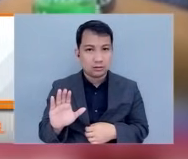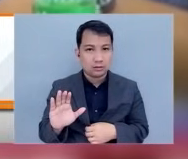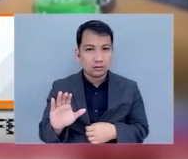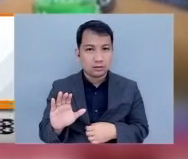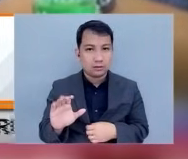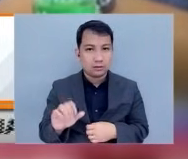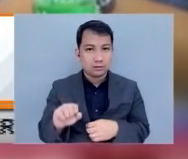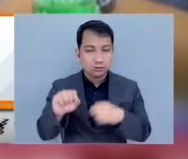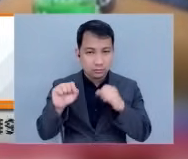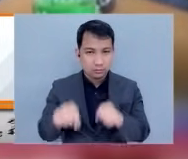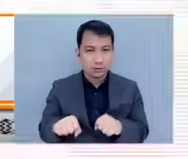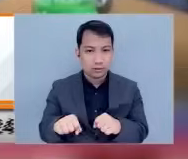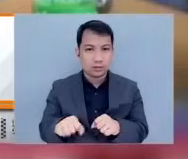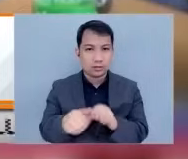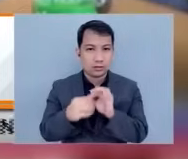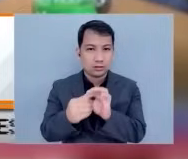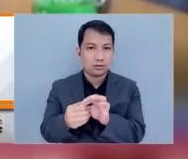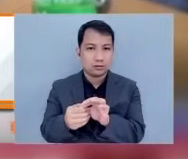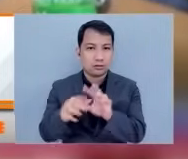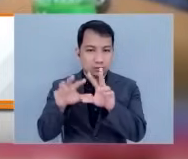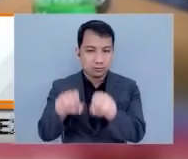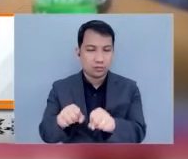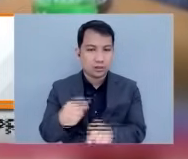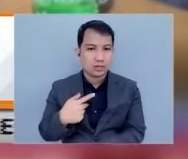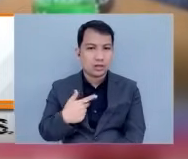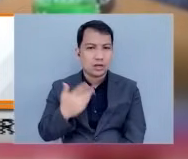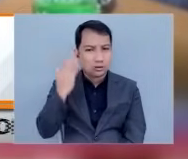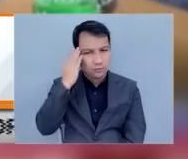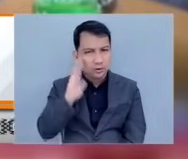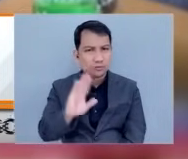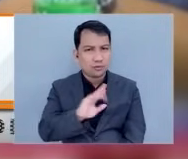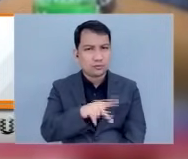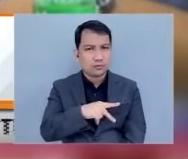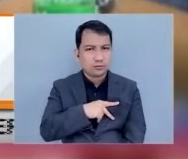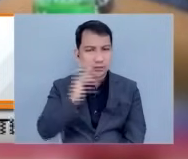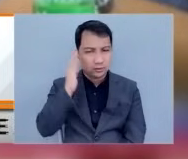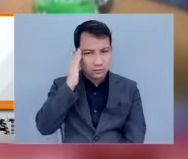na kumomit siya, sir, ng crime. Anong personal knowledge mo? Di ba,